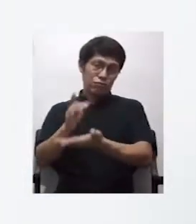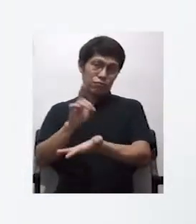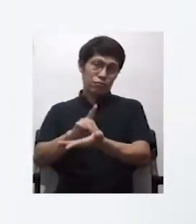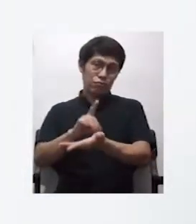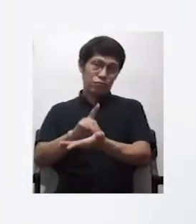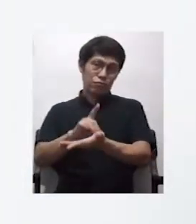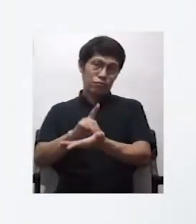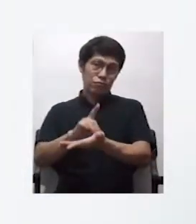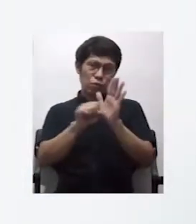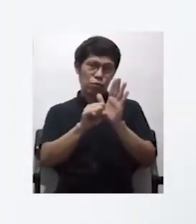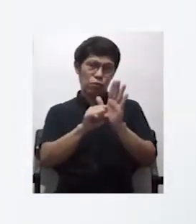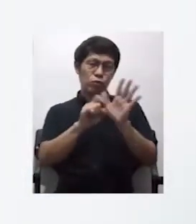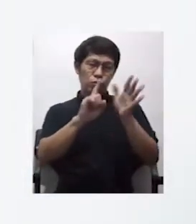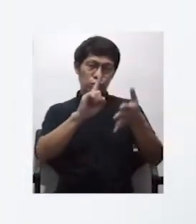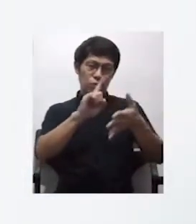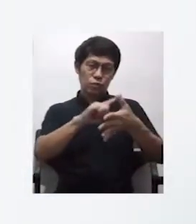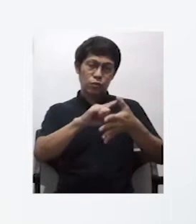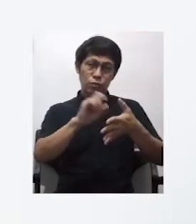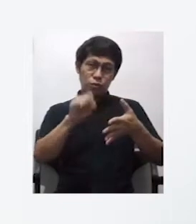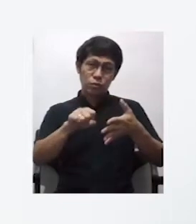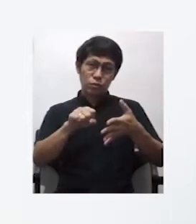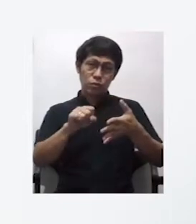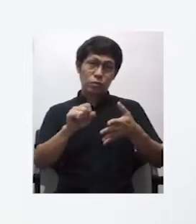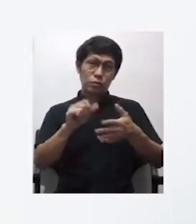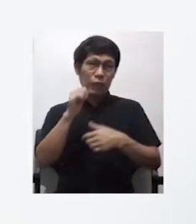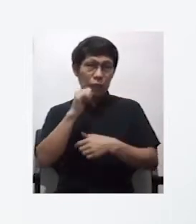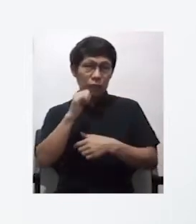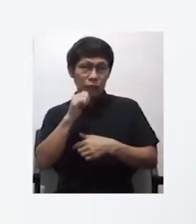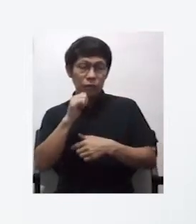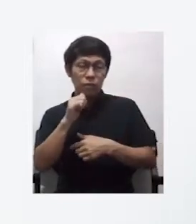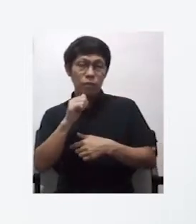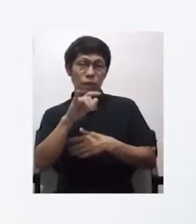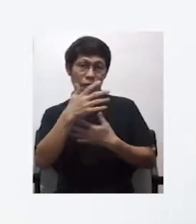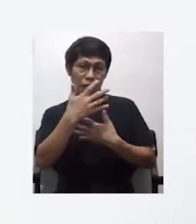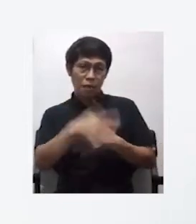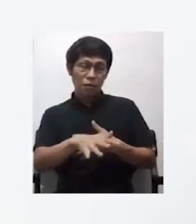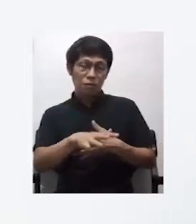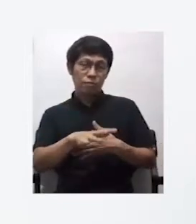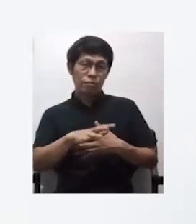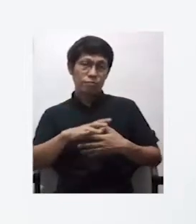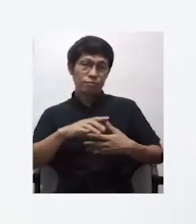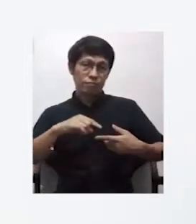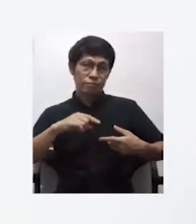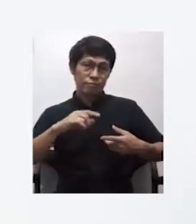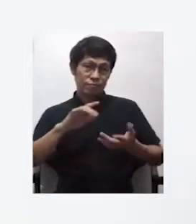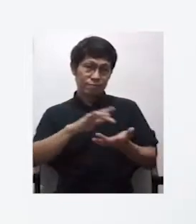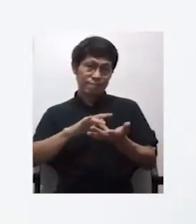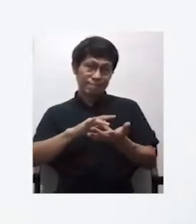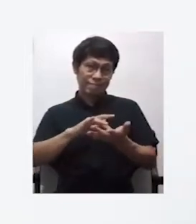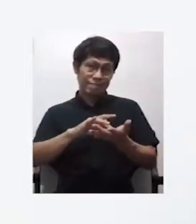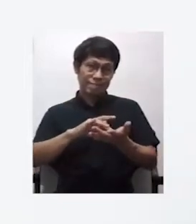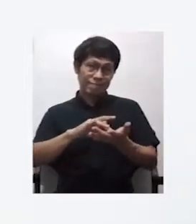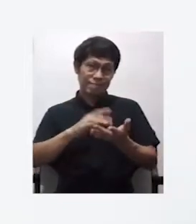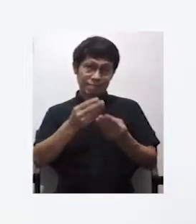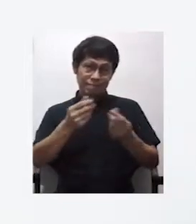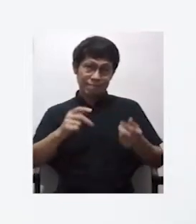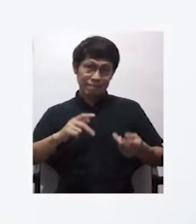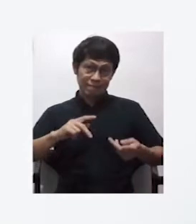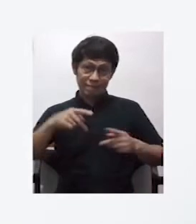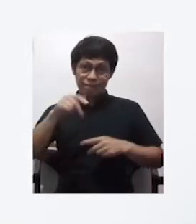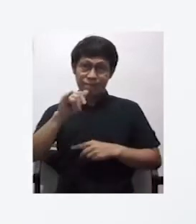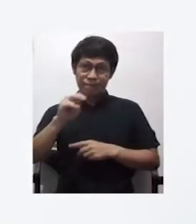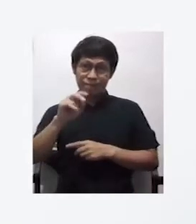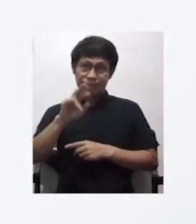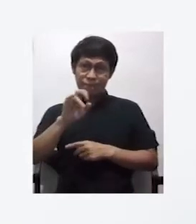tiyan at hindi nawawala, maaari merong kasama rin lagnat, ipakita kayo sa doktor. Ang mga sintomas